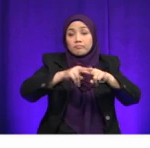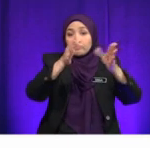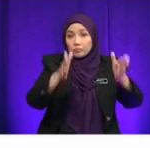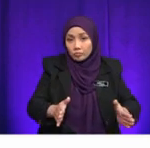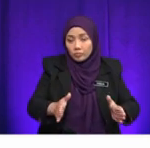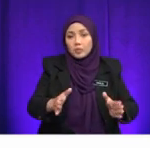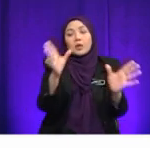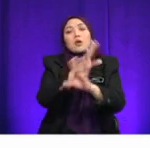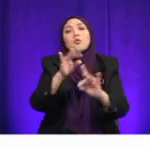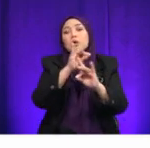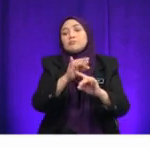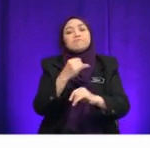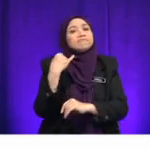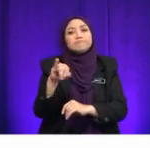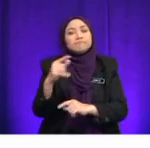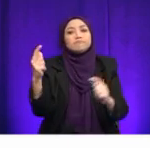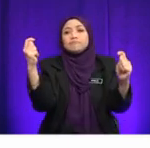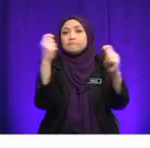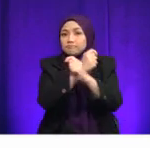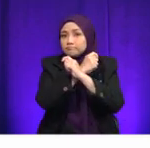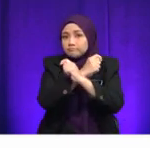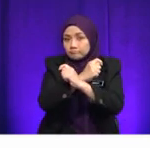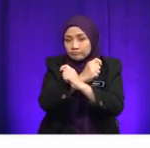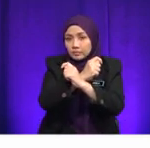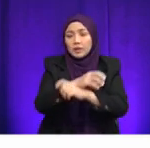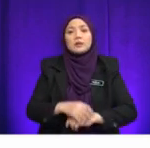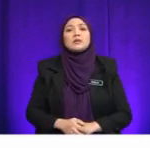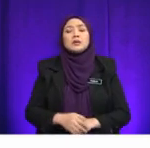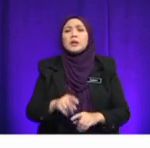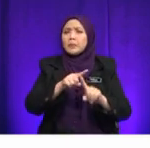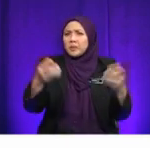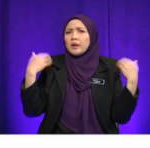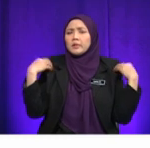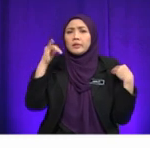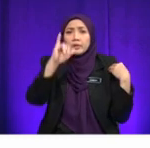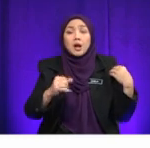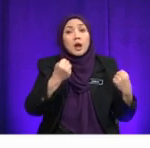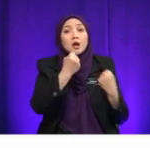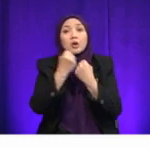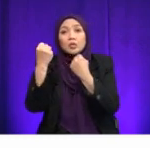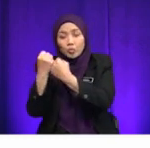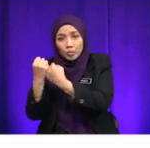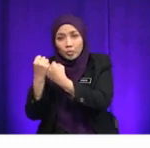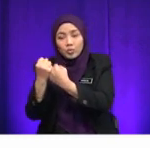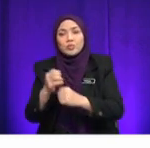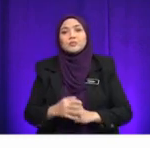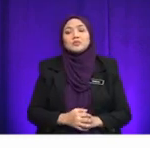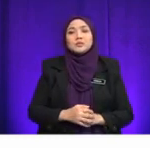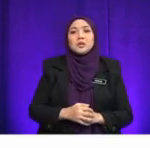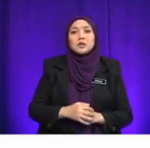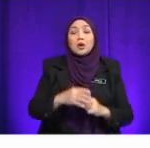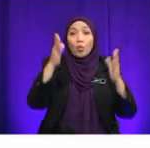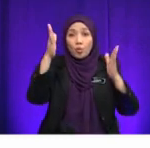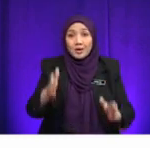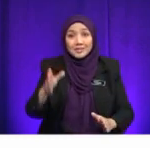dan telah menentang Walaupun ada yang menentang masih ada yang menyukung jadi orang Cina ini menyokong penyerahan dan